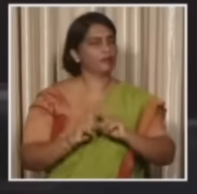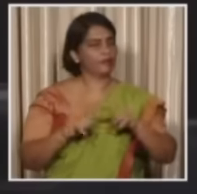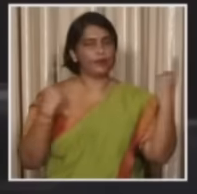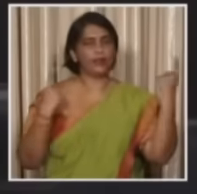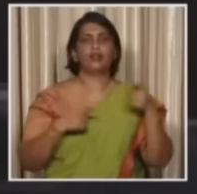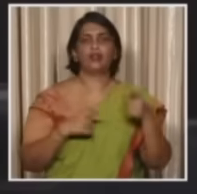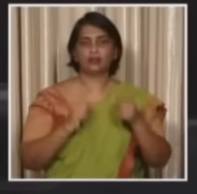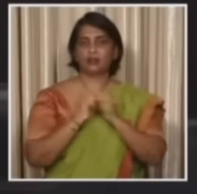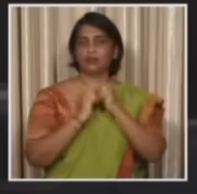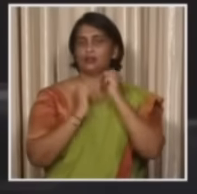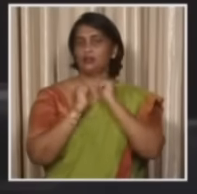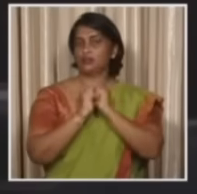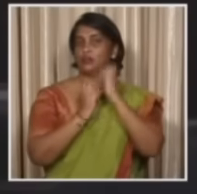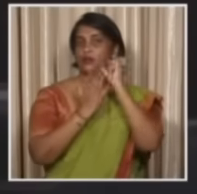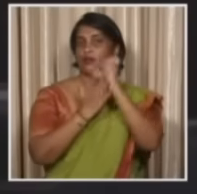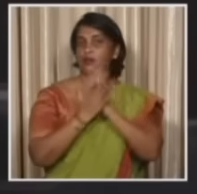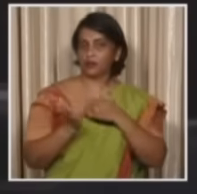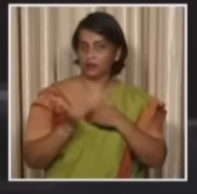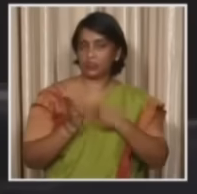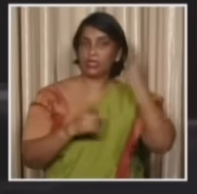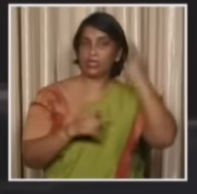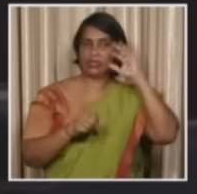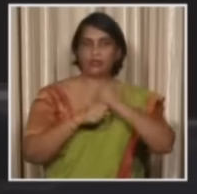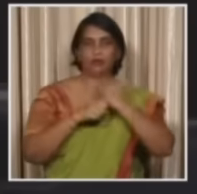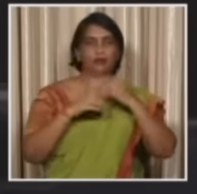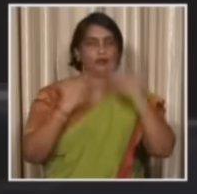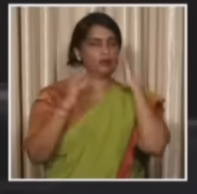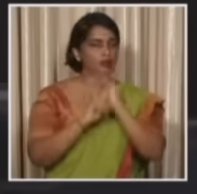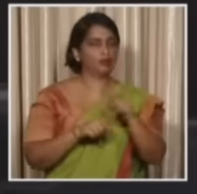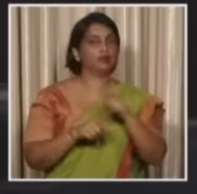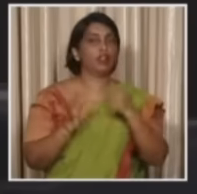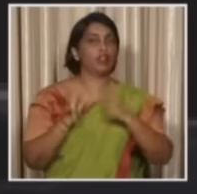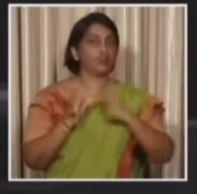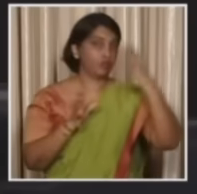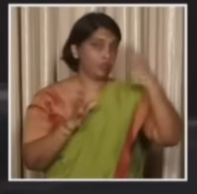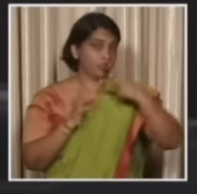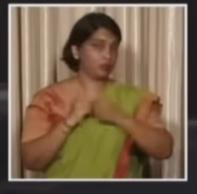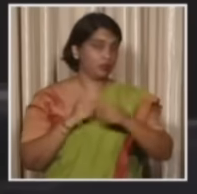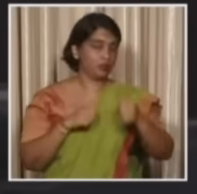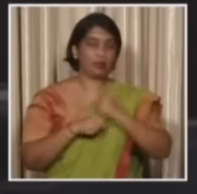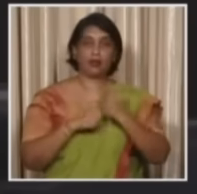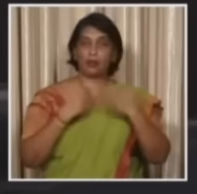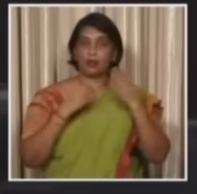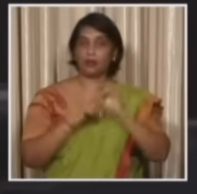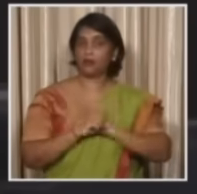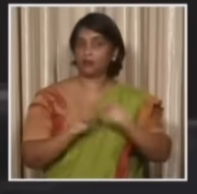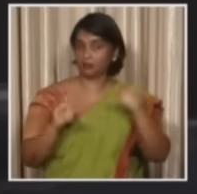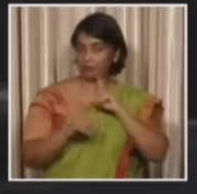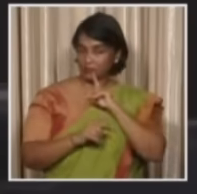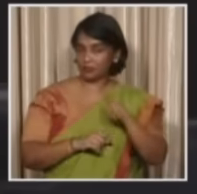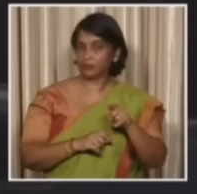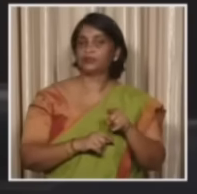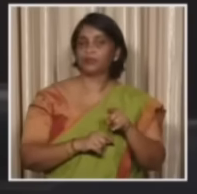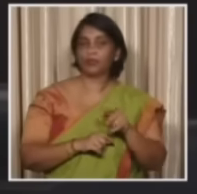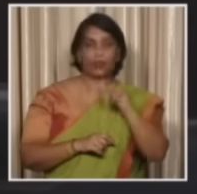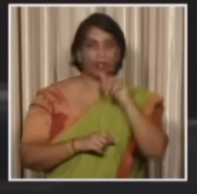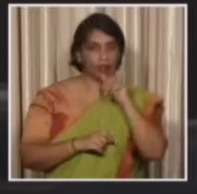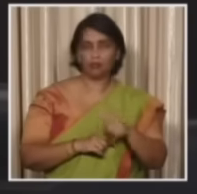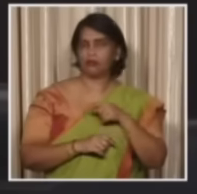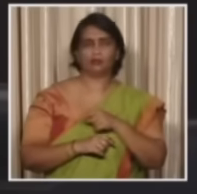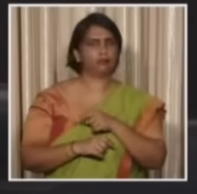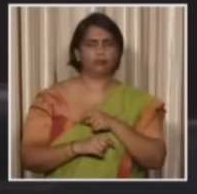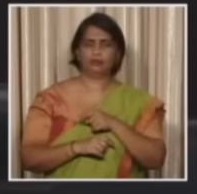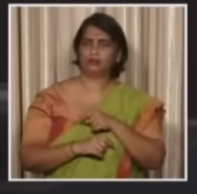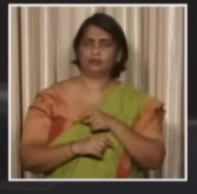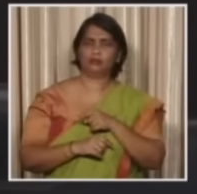වෙච්ච සේවා ව්‍යවස්ථාවක් තමයි ඊයේ ගැසට් කරලා තියෙන්නේ. සගෝස්තු 2 ඉඳලා මේ ගැසට් ක්‍රියාත්මක වෙනවා කියනවා. ඇත්තටම මේක එක පැත්තකින්